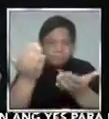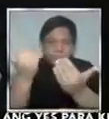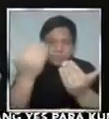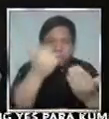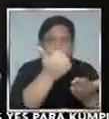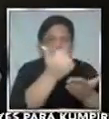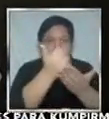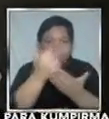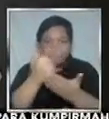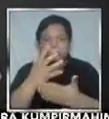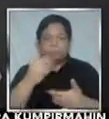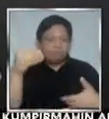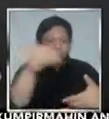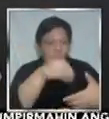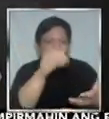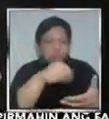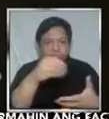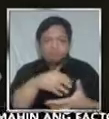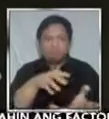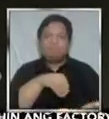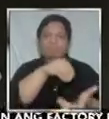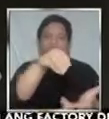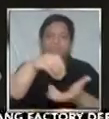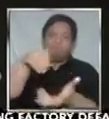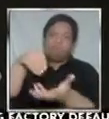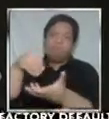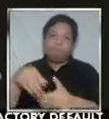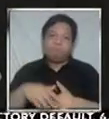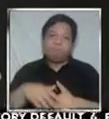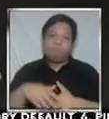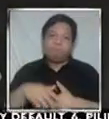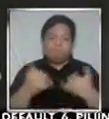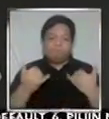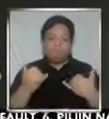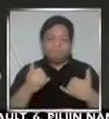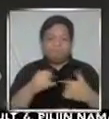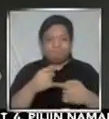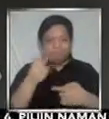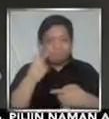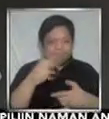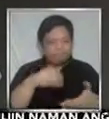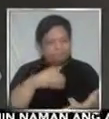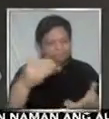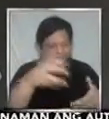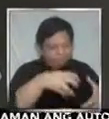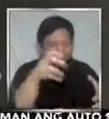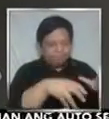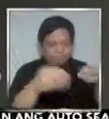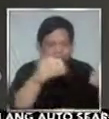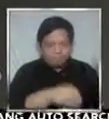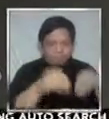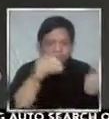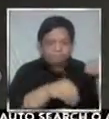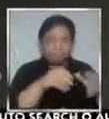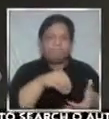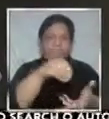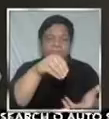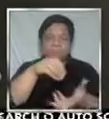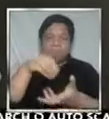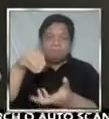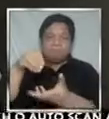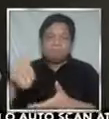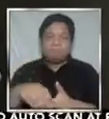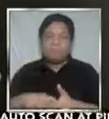nito. Ayan si, Press, nagre-repack na. Kumaway ka, kumaway ka. Kailangan ng support!